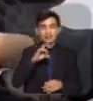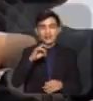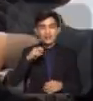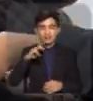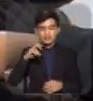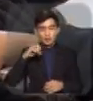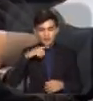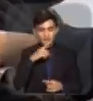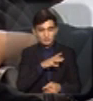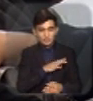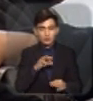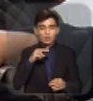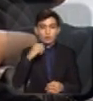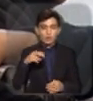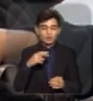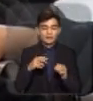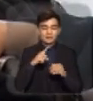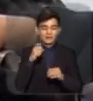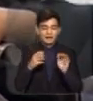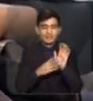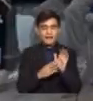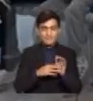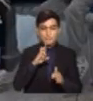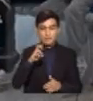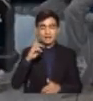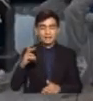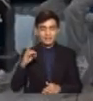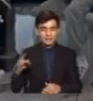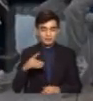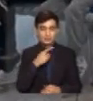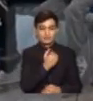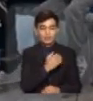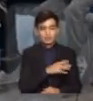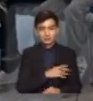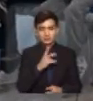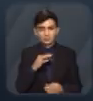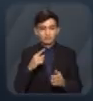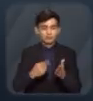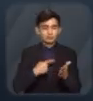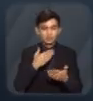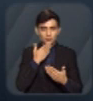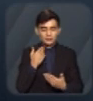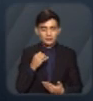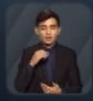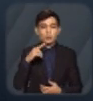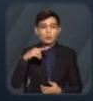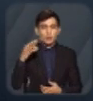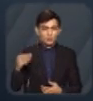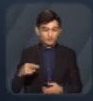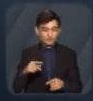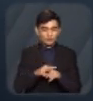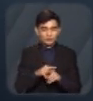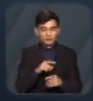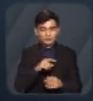индивидуальный идентификатор, код Z9 авиакомпании Big Air, принадлежит ей, и он не отозван. Коды авиакомпаний